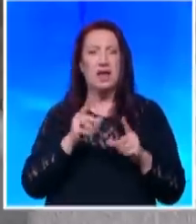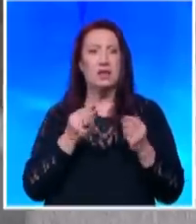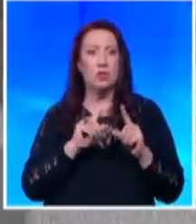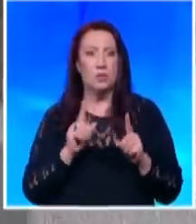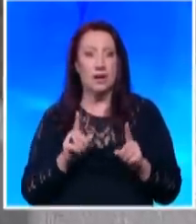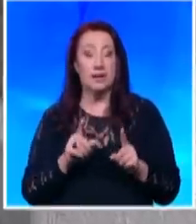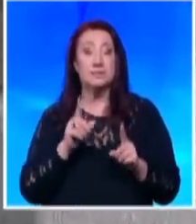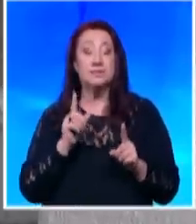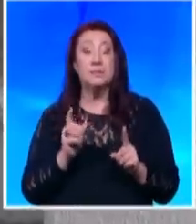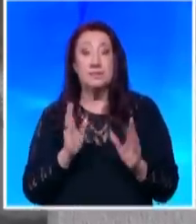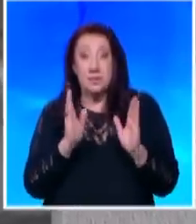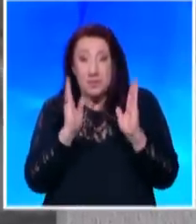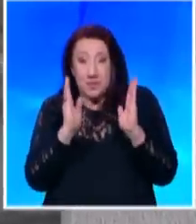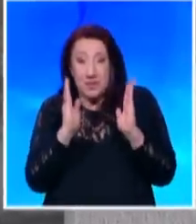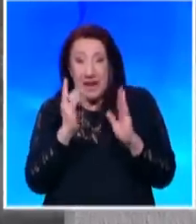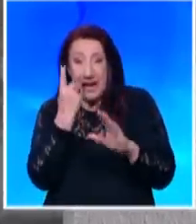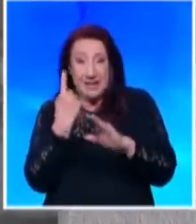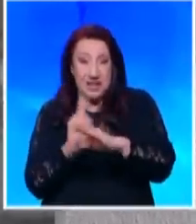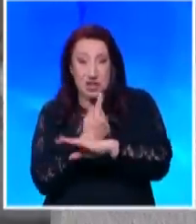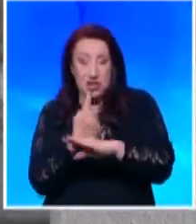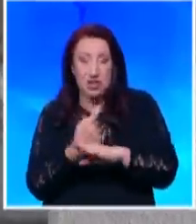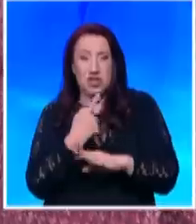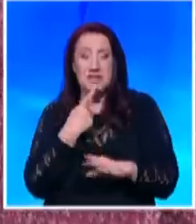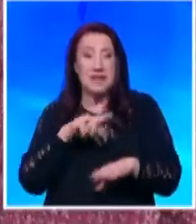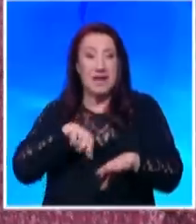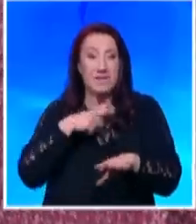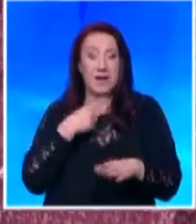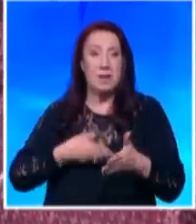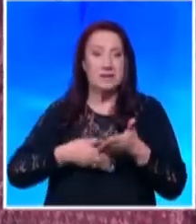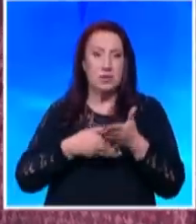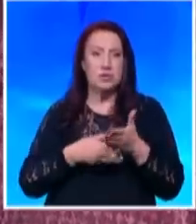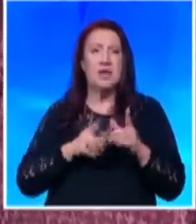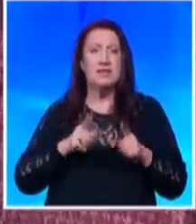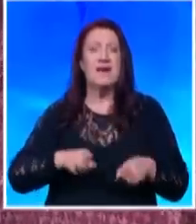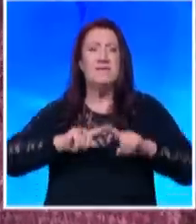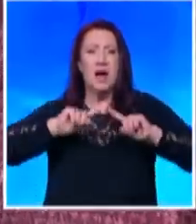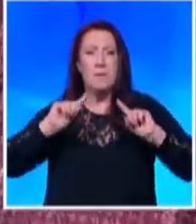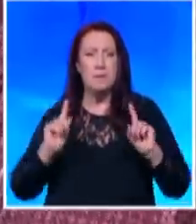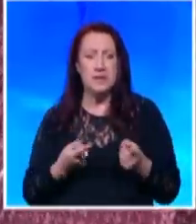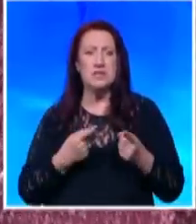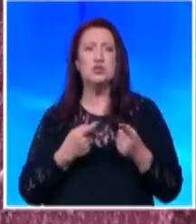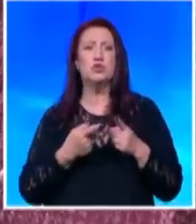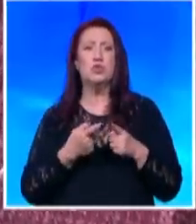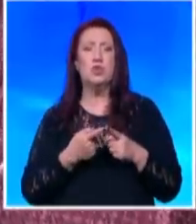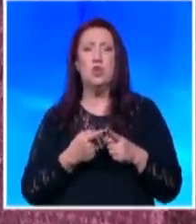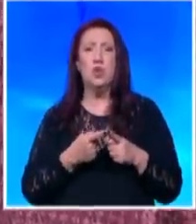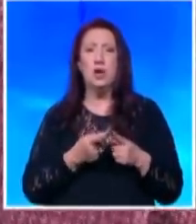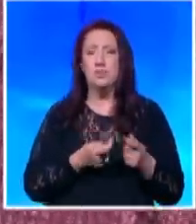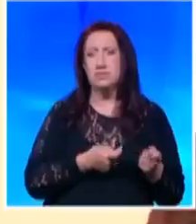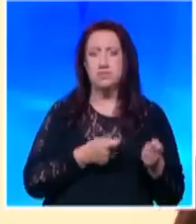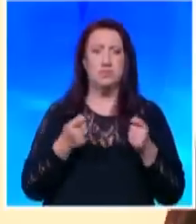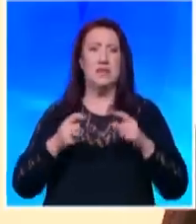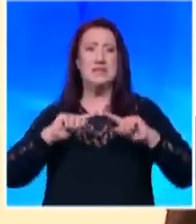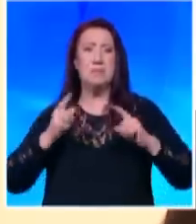нареченият терапевтичен прозорец е времето за овладяване на пациента. Максимално бързо всъщност да се изиска спешна медицинска помощ